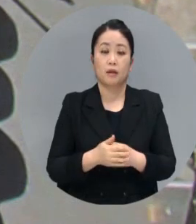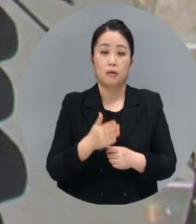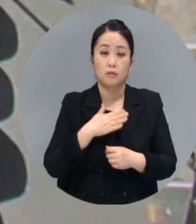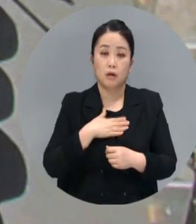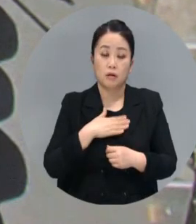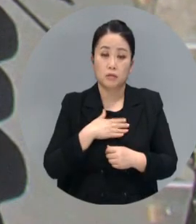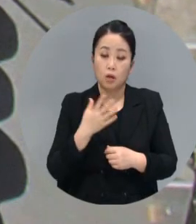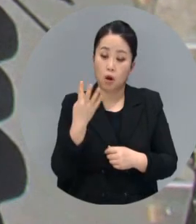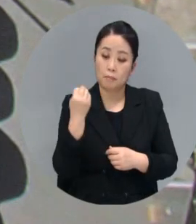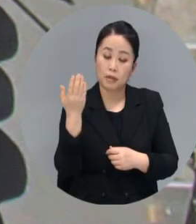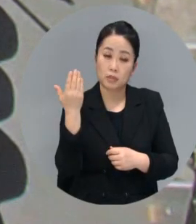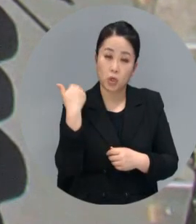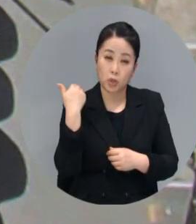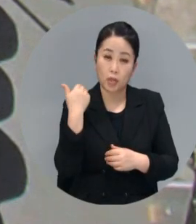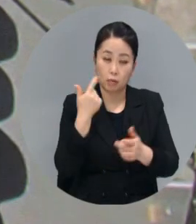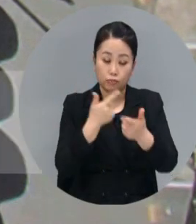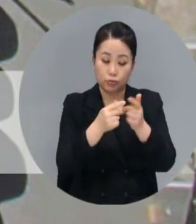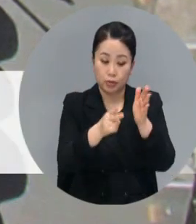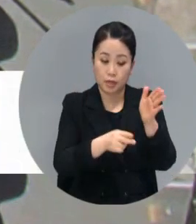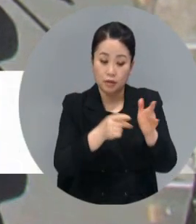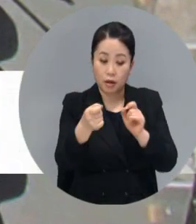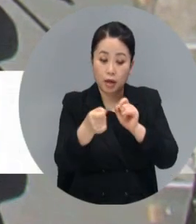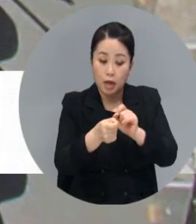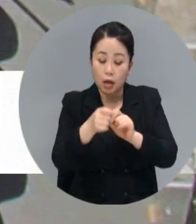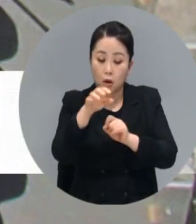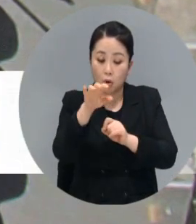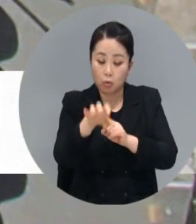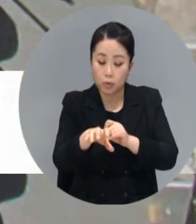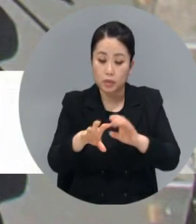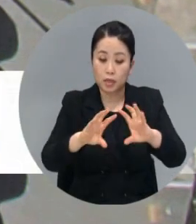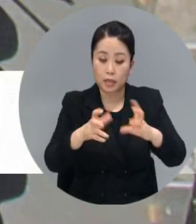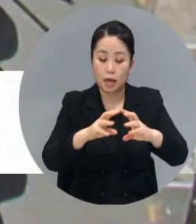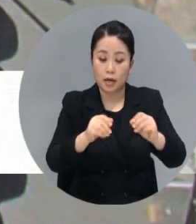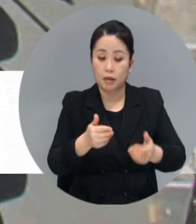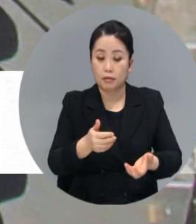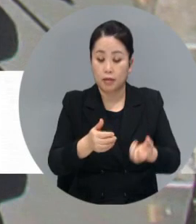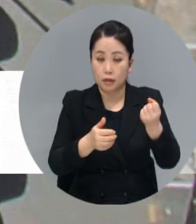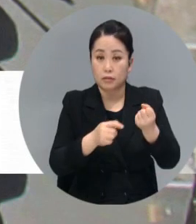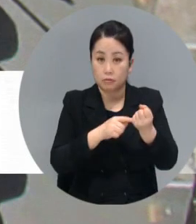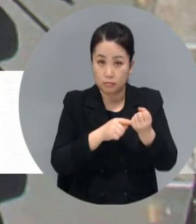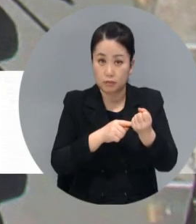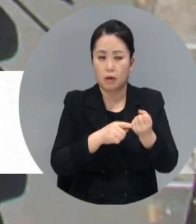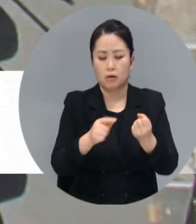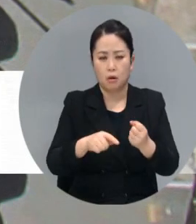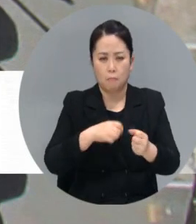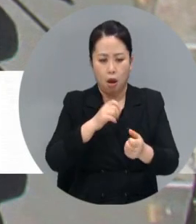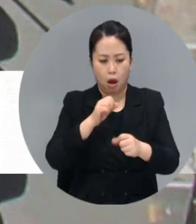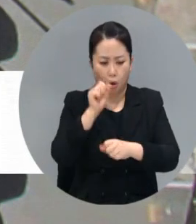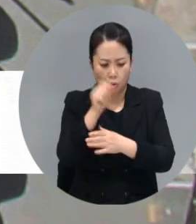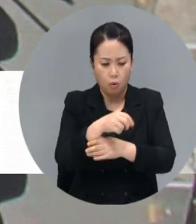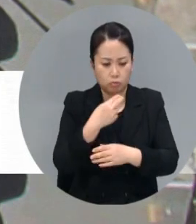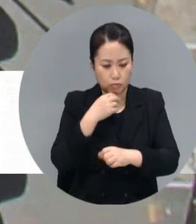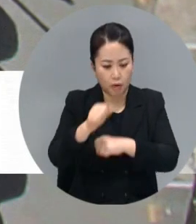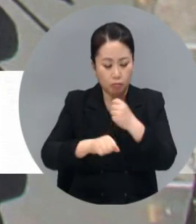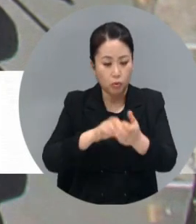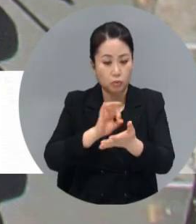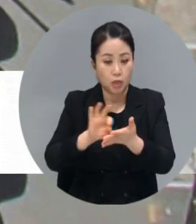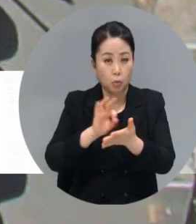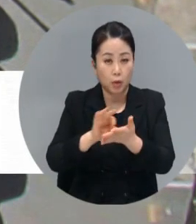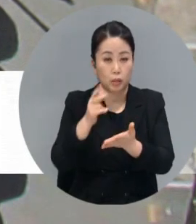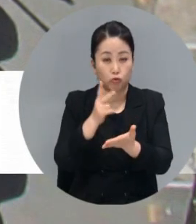저희 부산 MBC는 며칠 전 부산역 인근에서 구교지를 무단 점유하고 있는 사설 주차장을 적발해